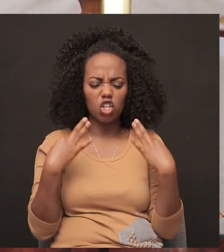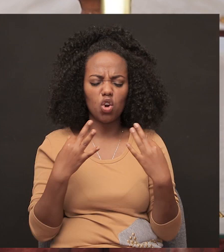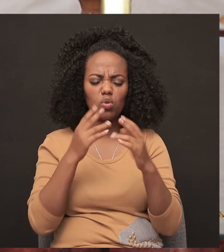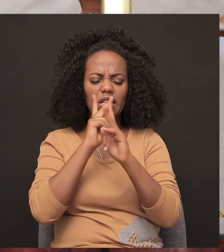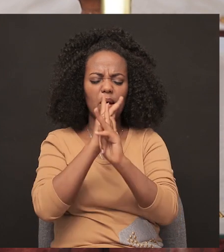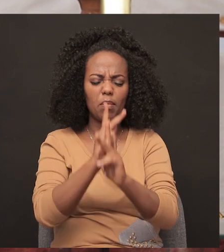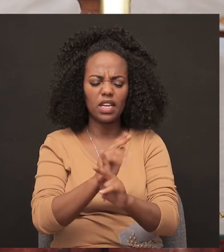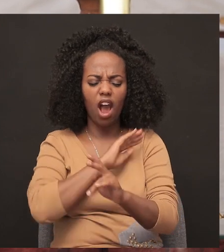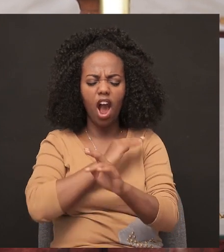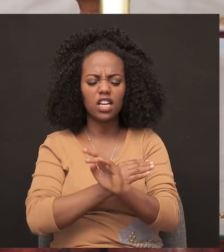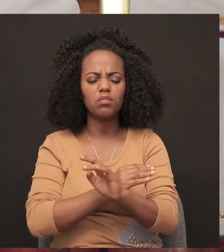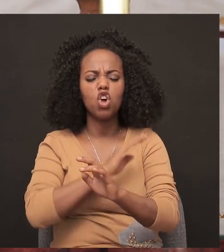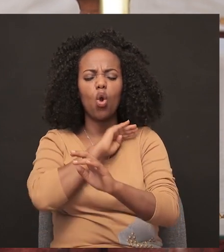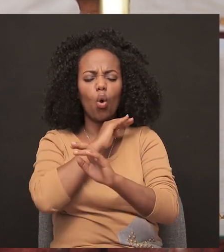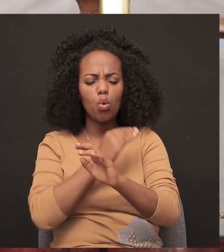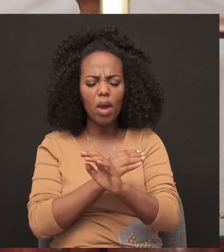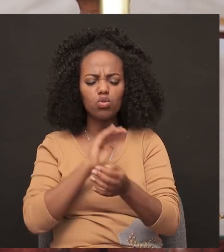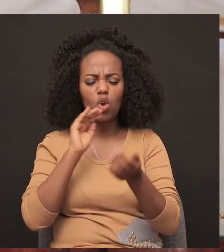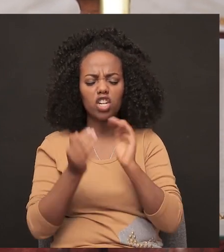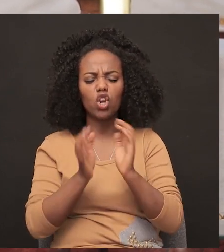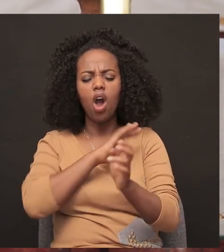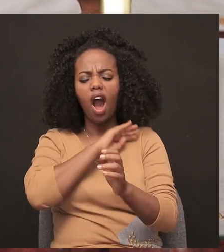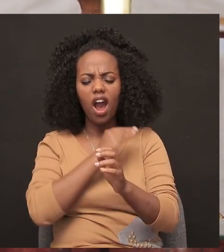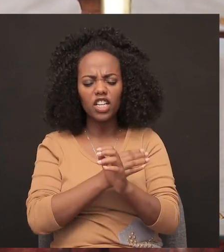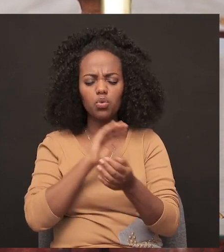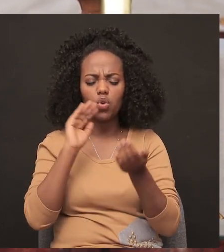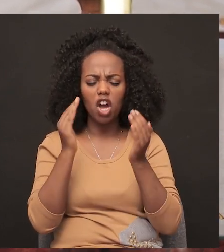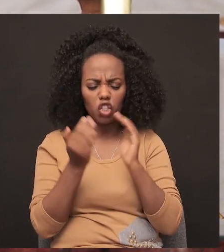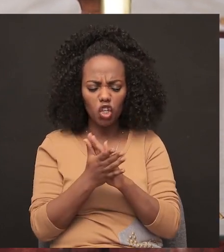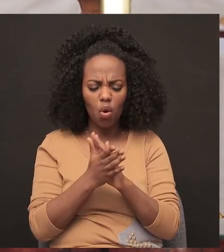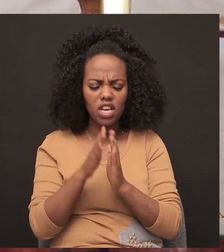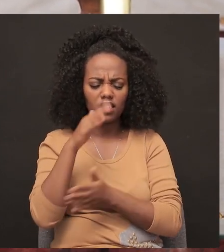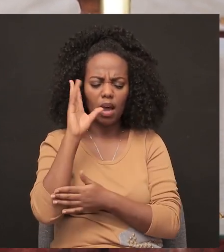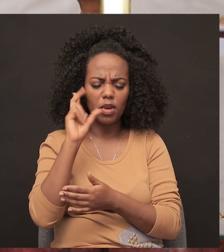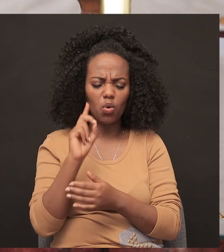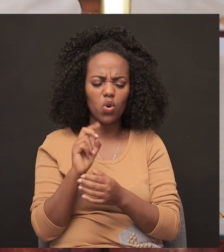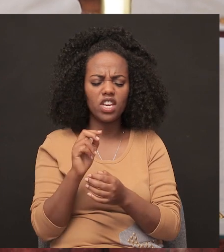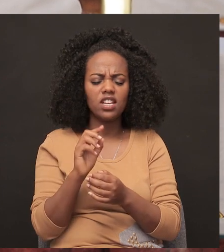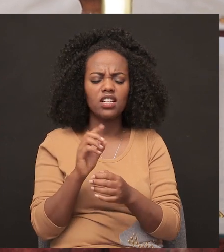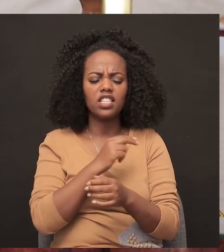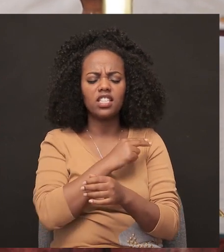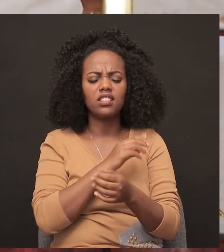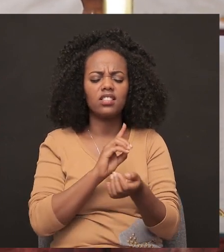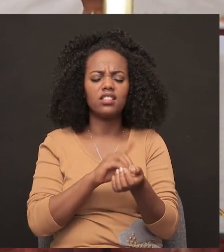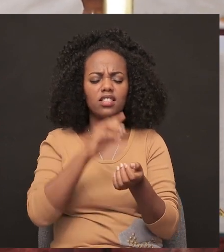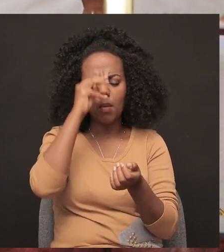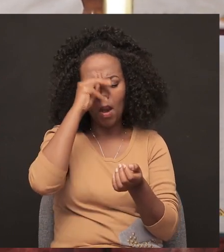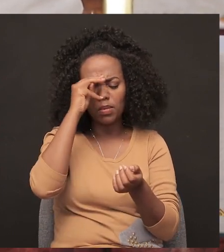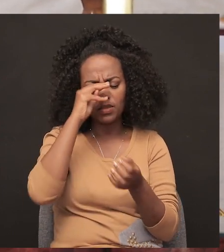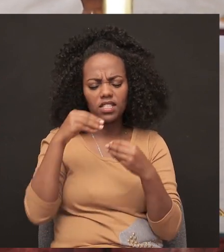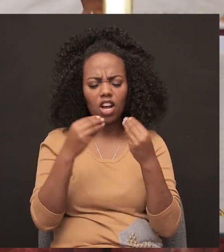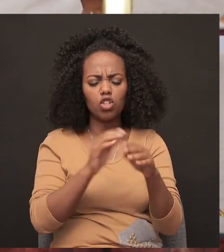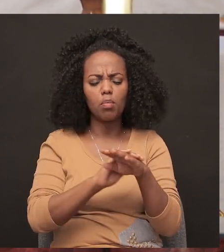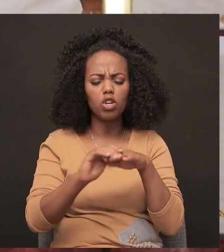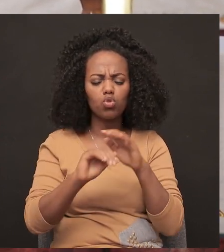ጠብቅላቸው አቅምና ጉልበት ሁናቸው ኃይል ሁናቸው እግዚአብሔር ሆይ የሚያክሙበትን ጥበብ አንተ ስጣቸው